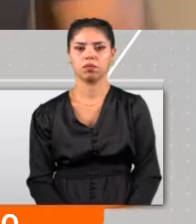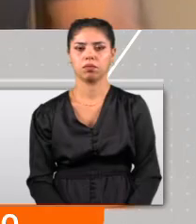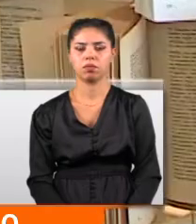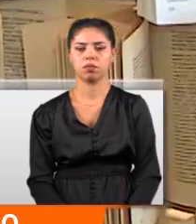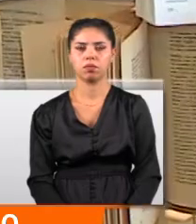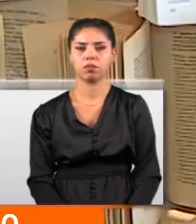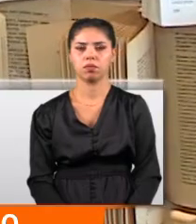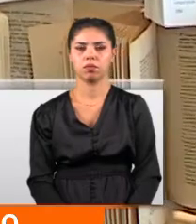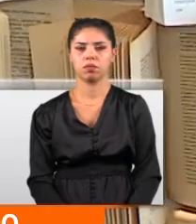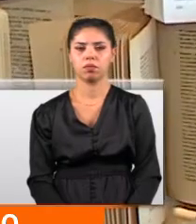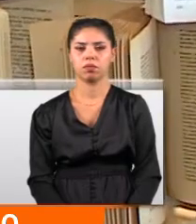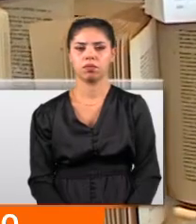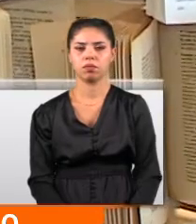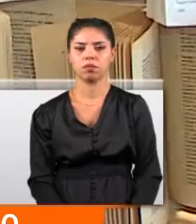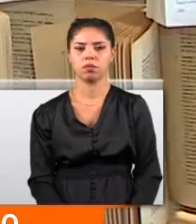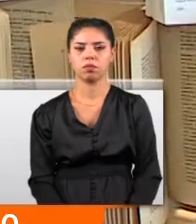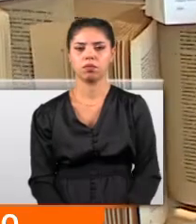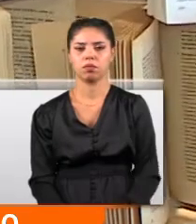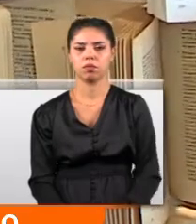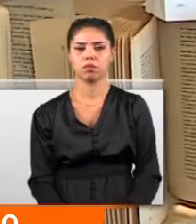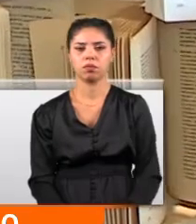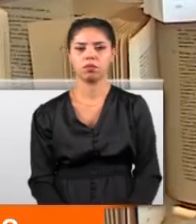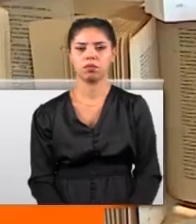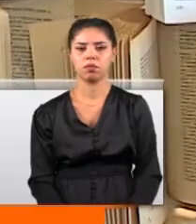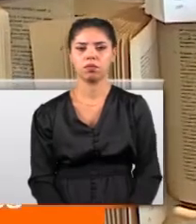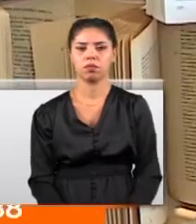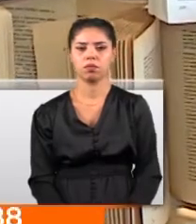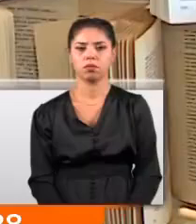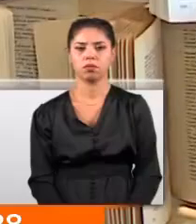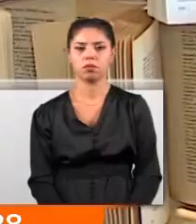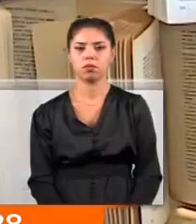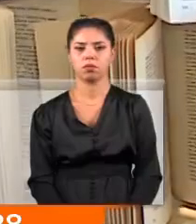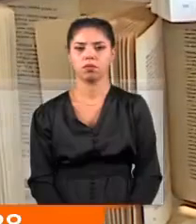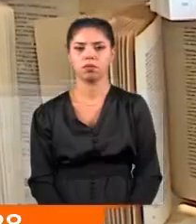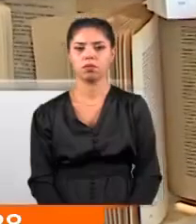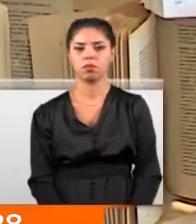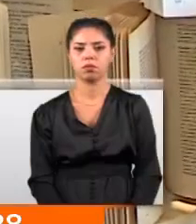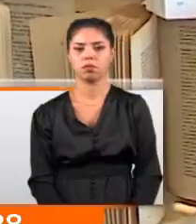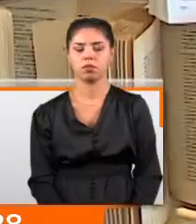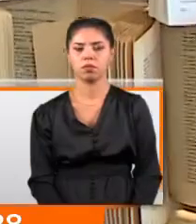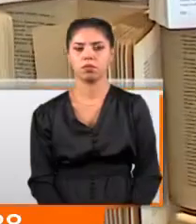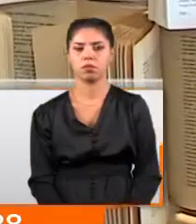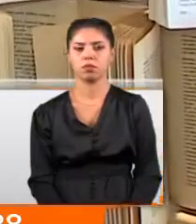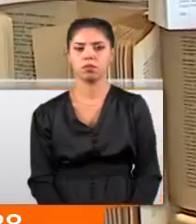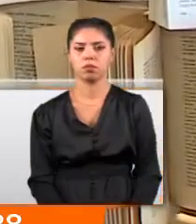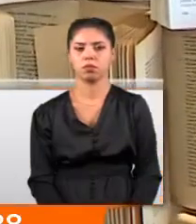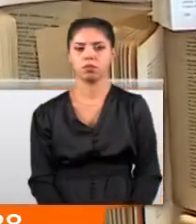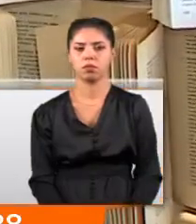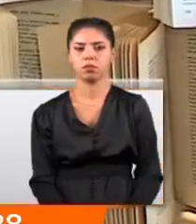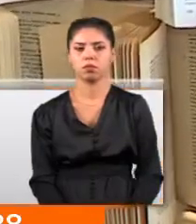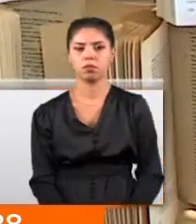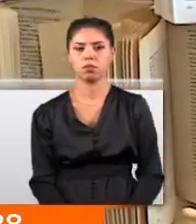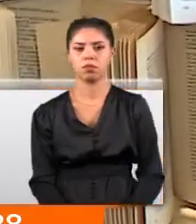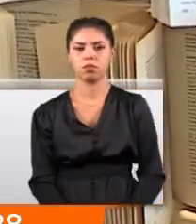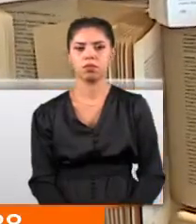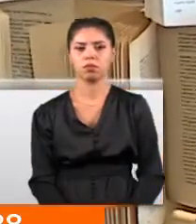talep ediyor. Çocukların odasına onların özel şifreli olarak girebilecekleri teknolojik aletler koymayalım. Teknolojik